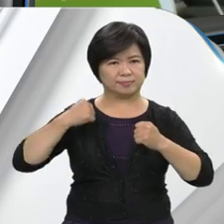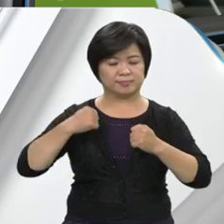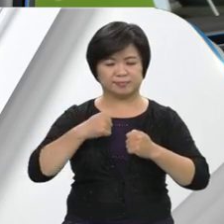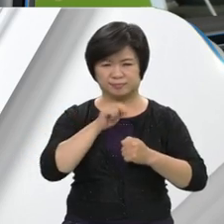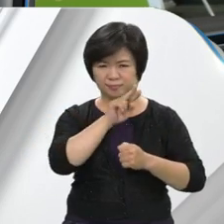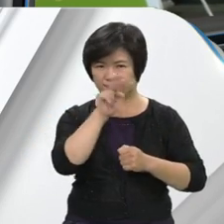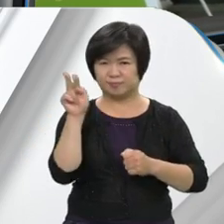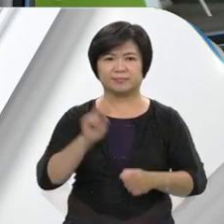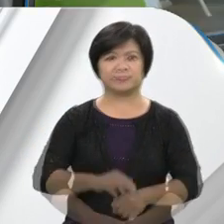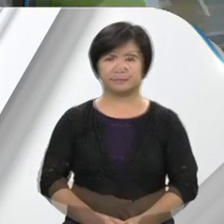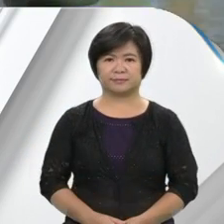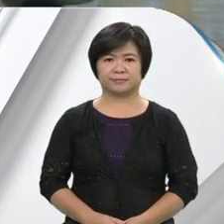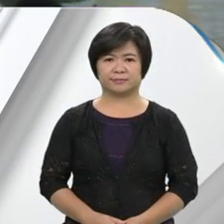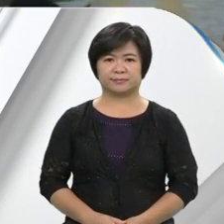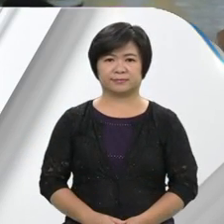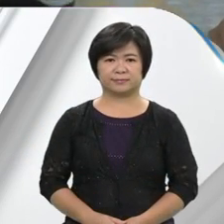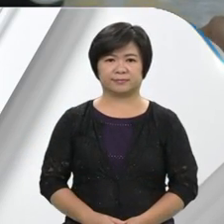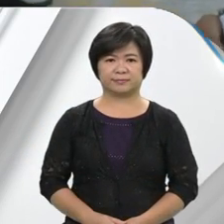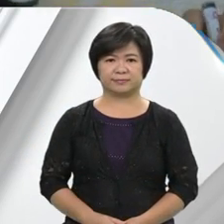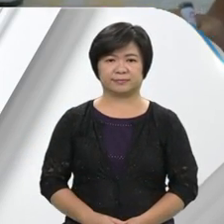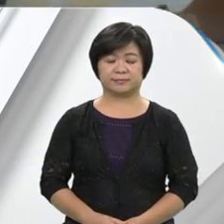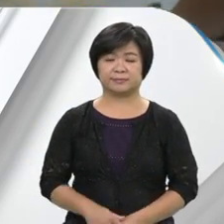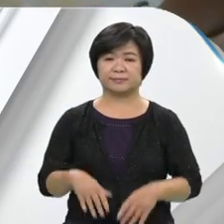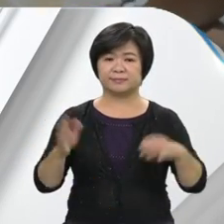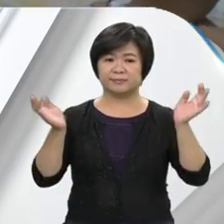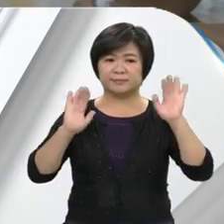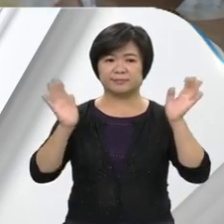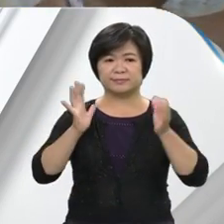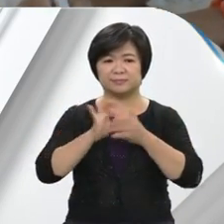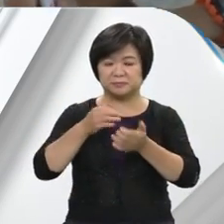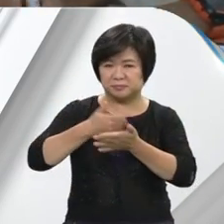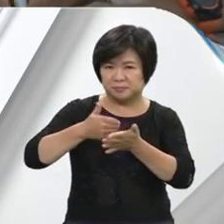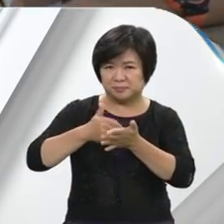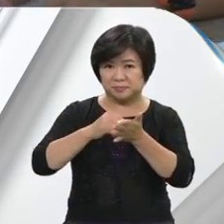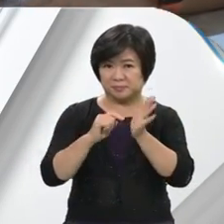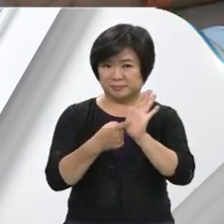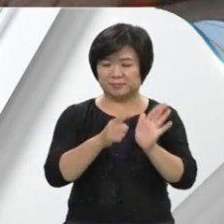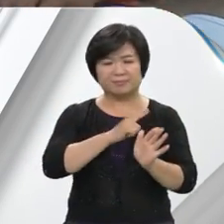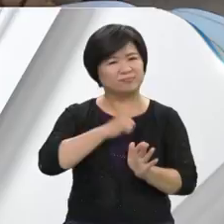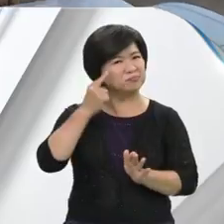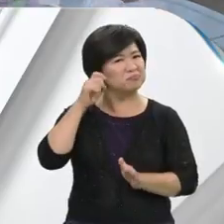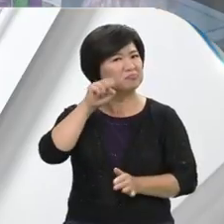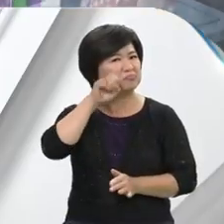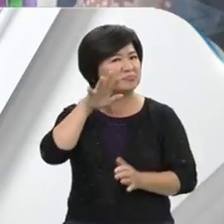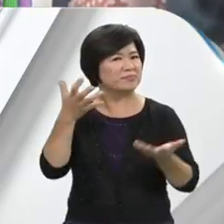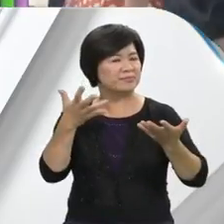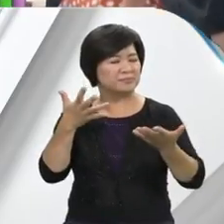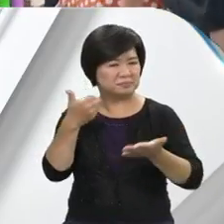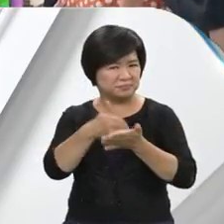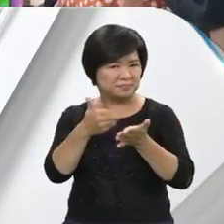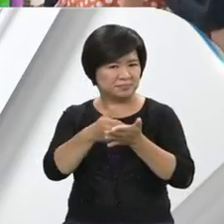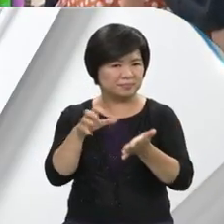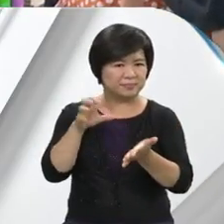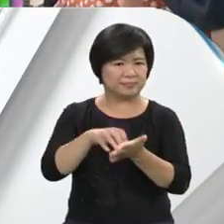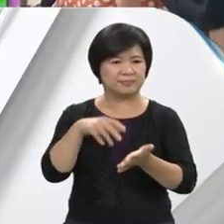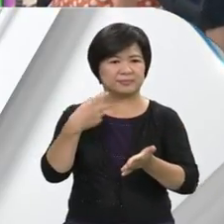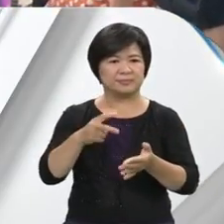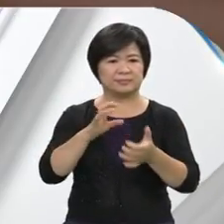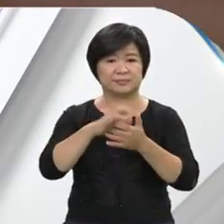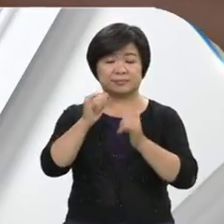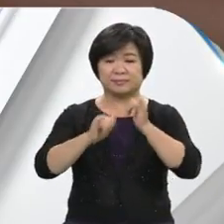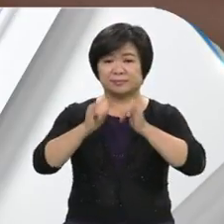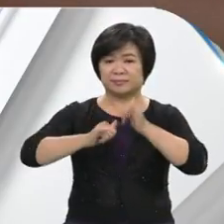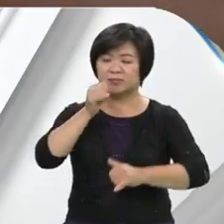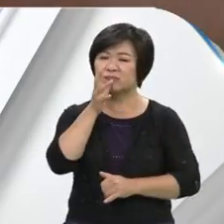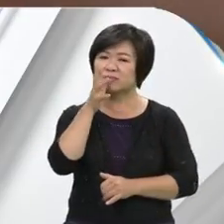待件事情。 成员呢，打崩挖土挖出自己吃到过公用的事情，同时用巩固的方式